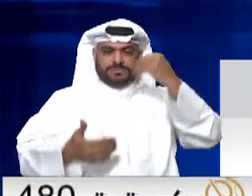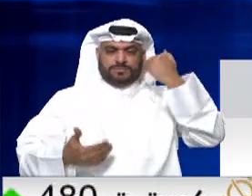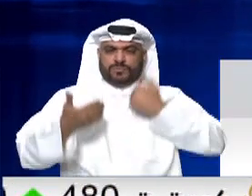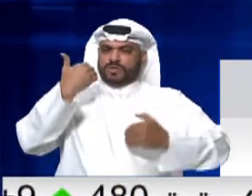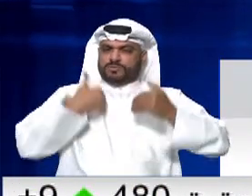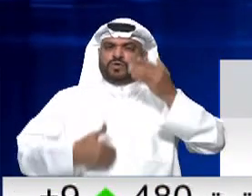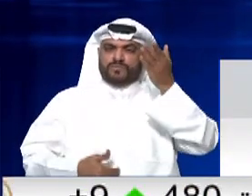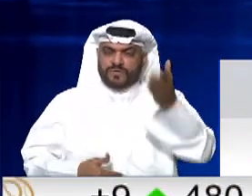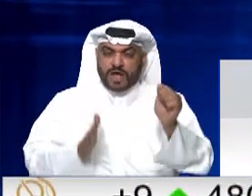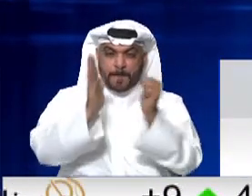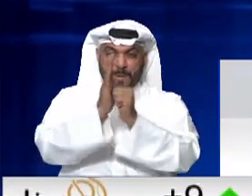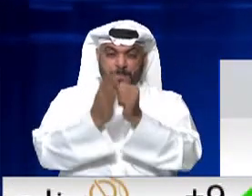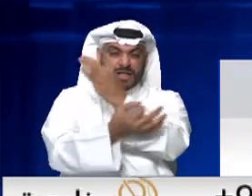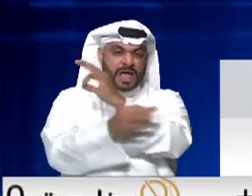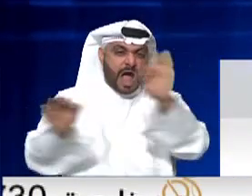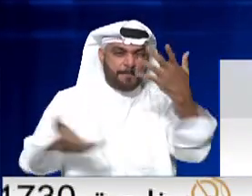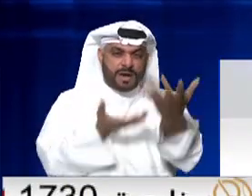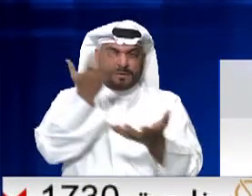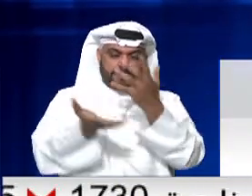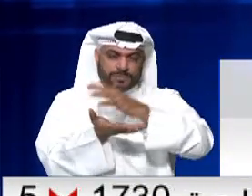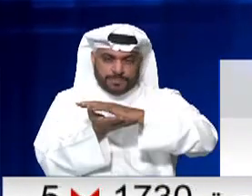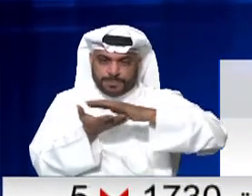للمرافق العامه والممتلكات